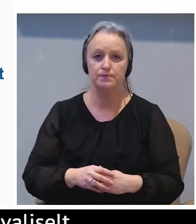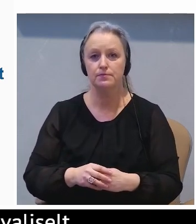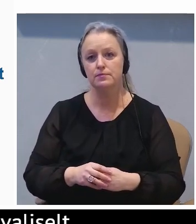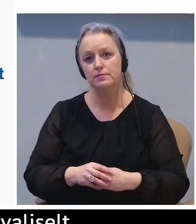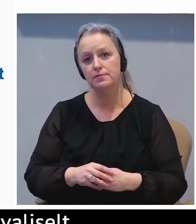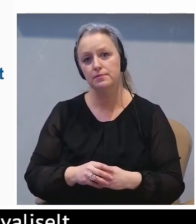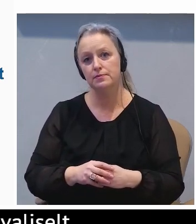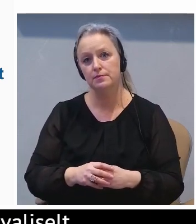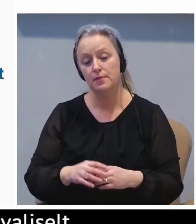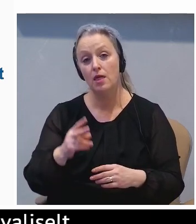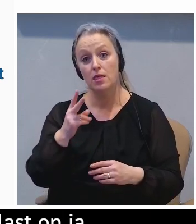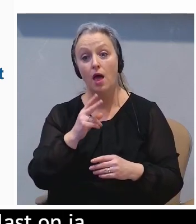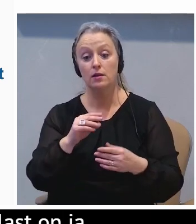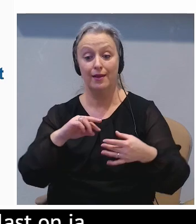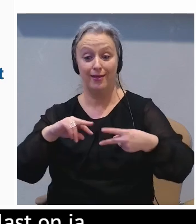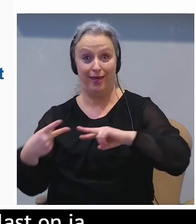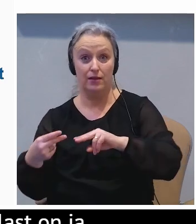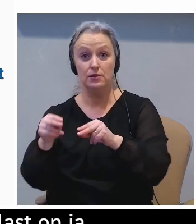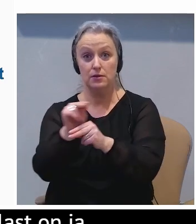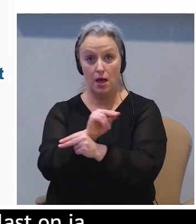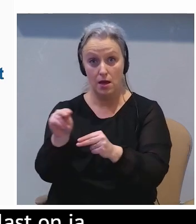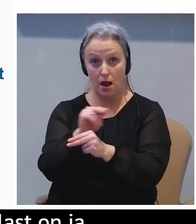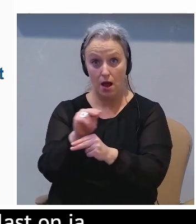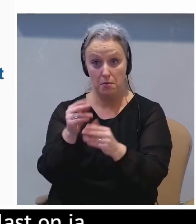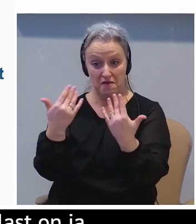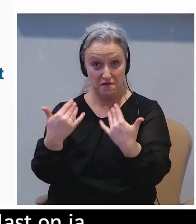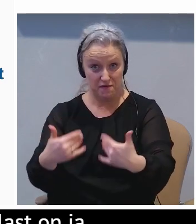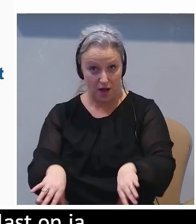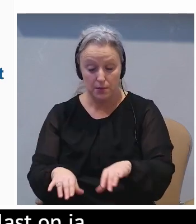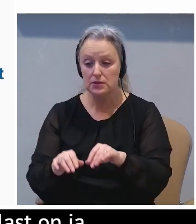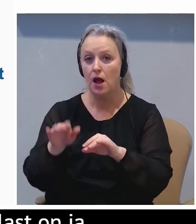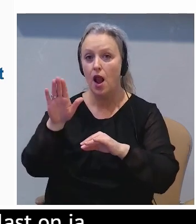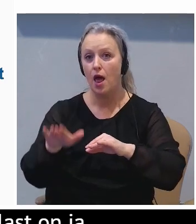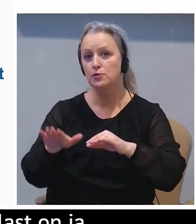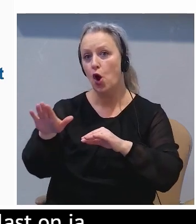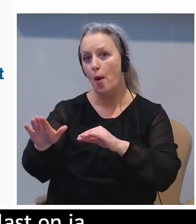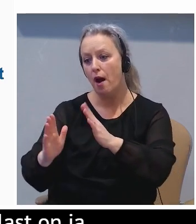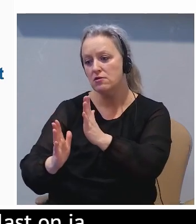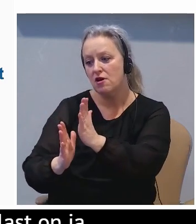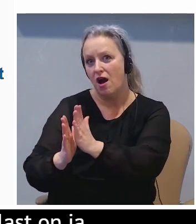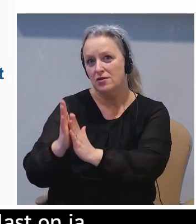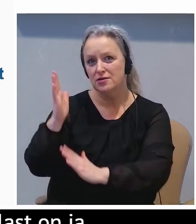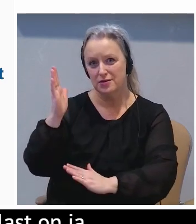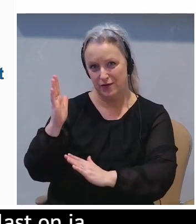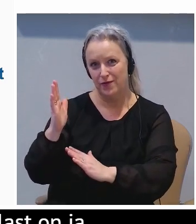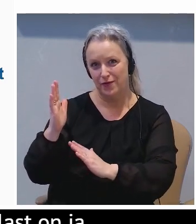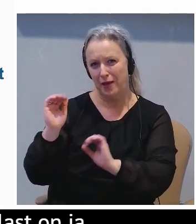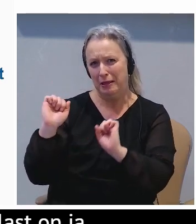Ja näete, et pärast geeniteraapiat on ka lapse kasvukiirus suurem.